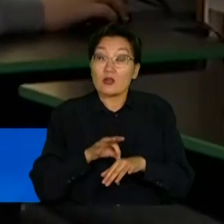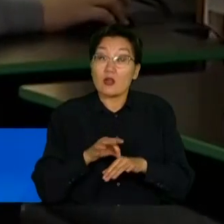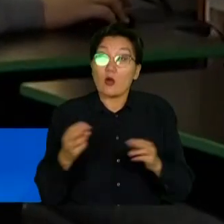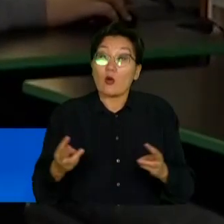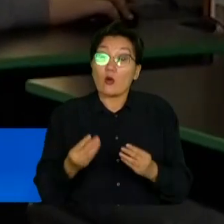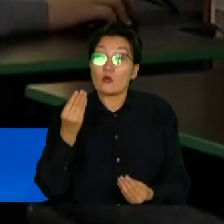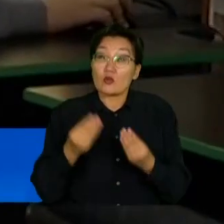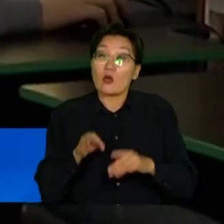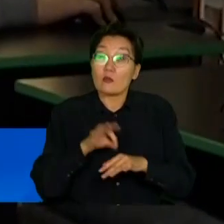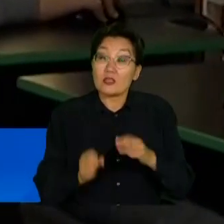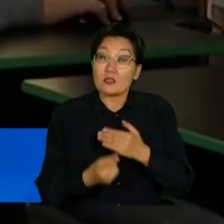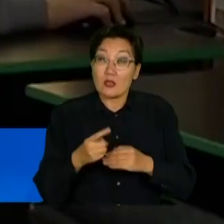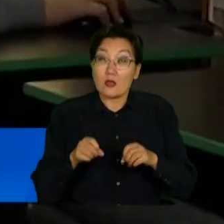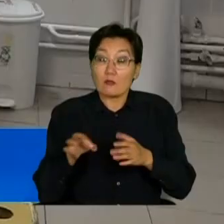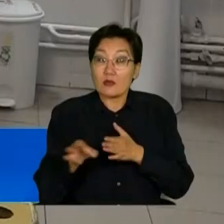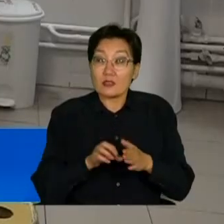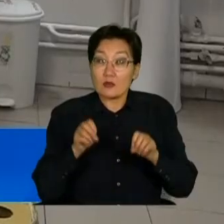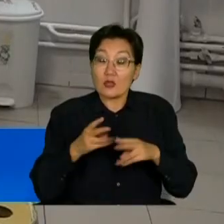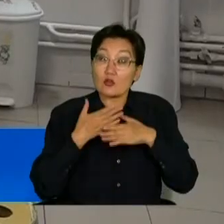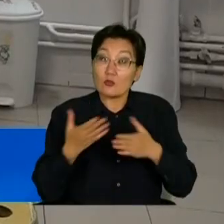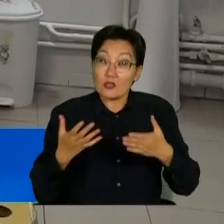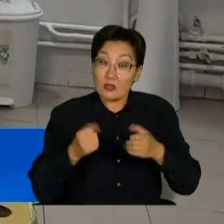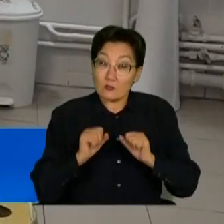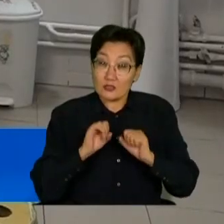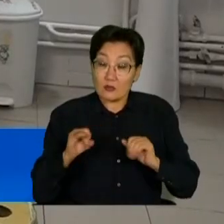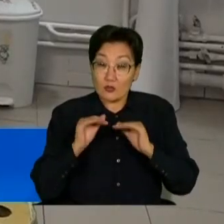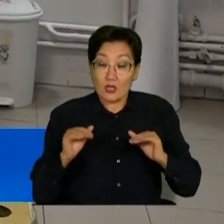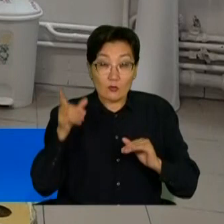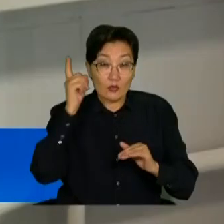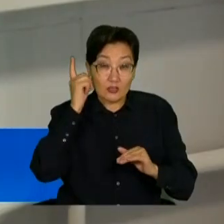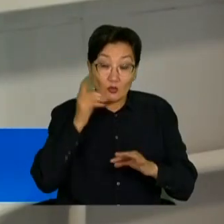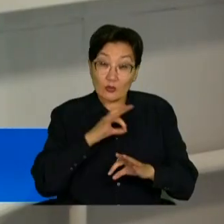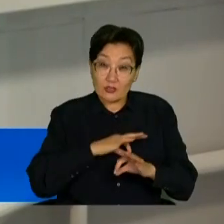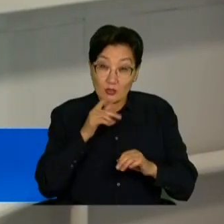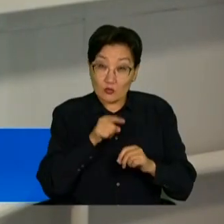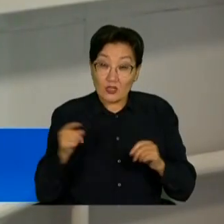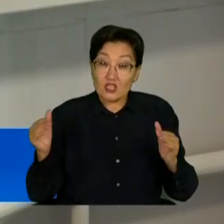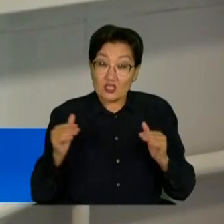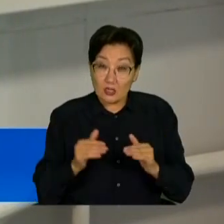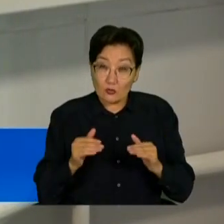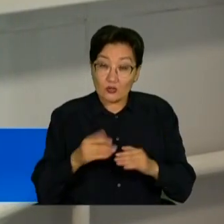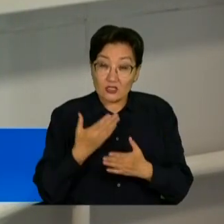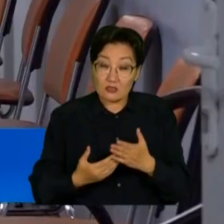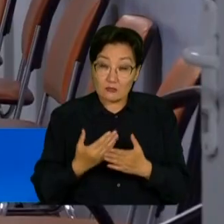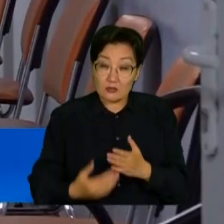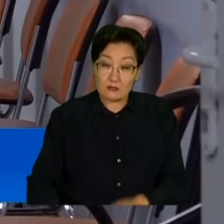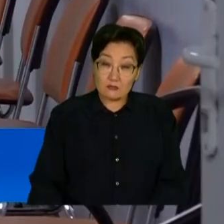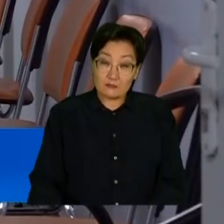болғанда бірден мамандар көмегіне жүгінуге және балалардың ұялы телефонды пайдалану уақытын шектеуге кеңес береді.